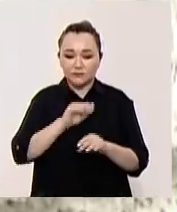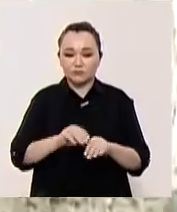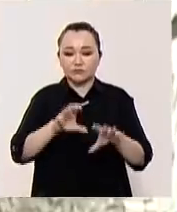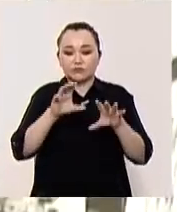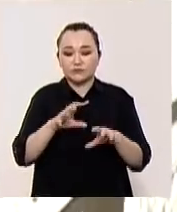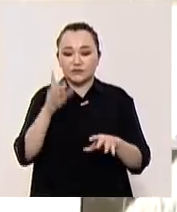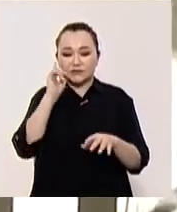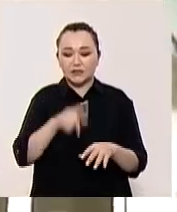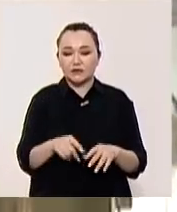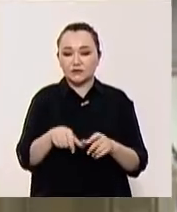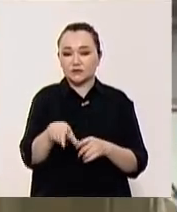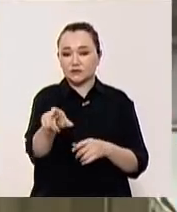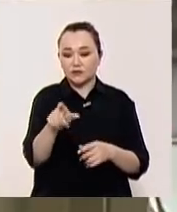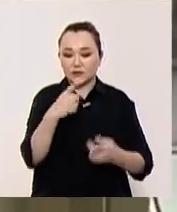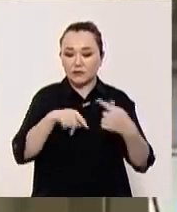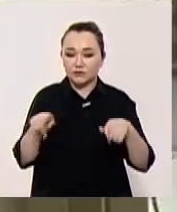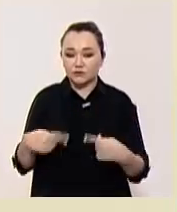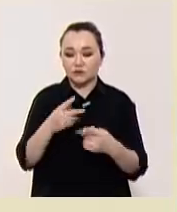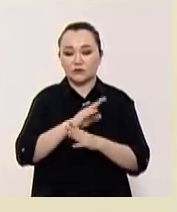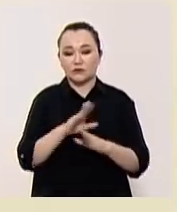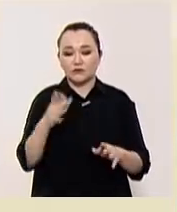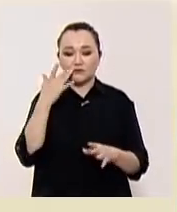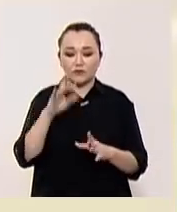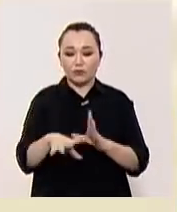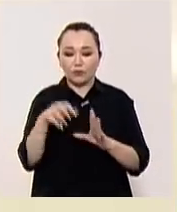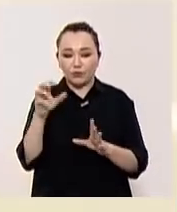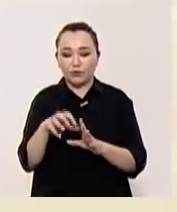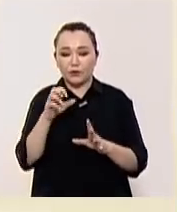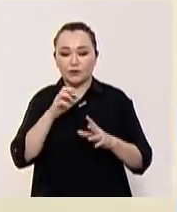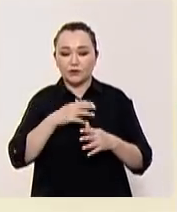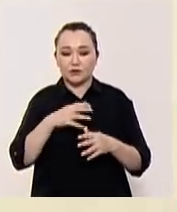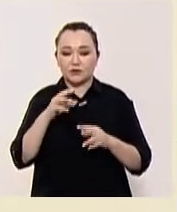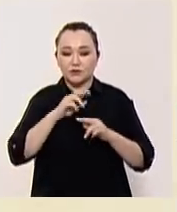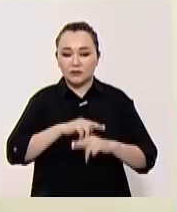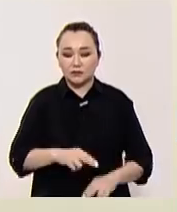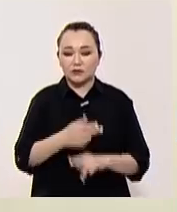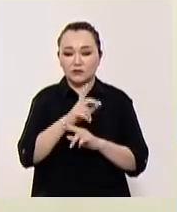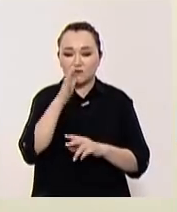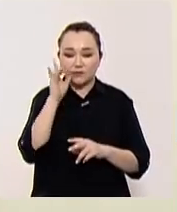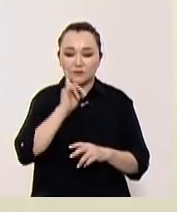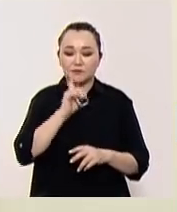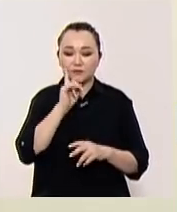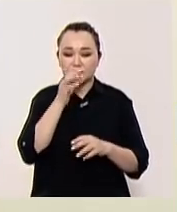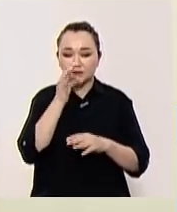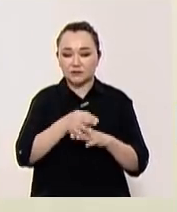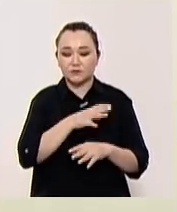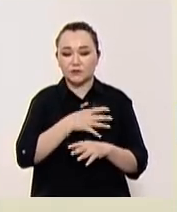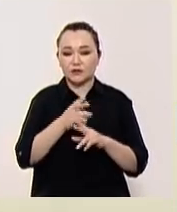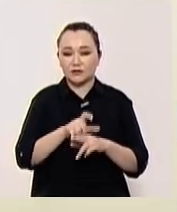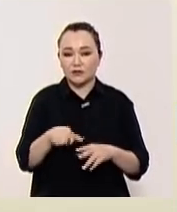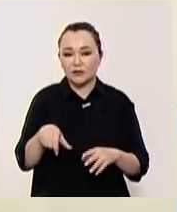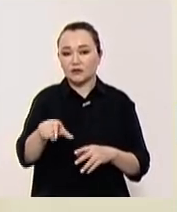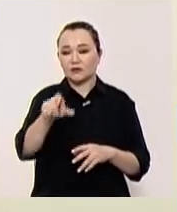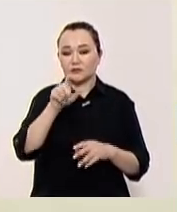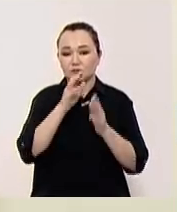бірақ арық жүйесін жолға қоюдың орнына ылғи жиналған суды сорып әбігерге түседі деп отыр. Оның өзі уақытша деп ашын дейді. Сол үшін арық салып